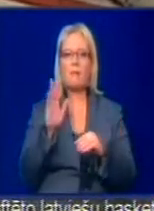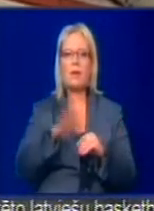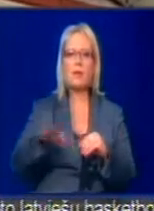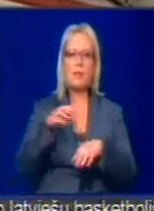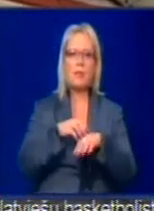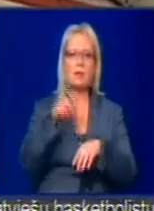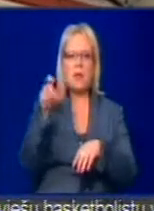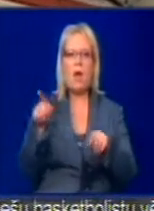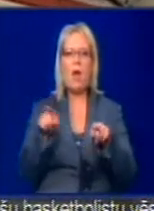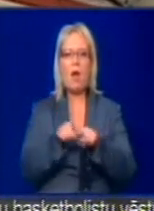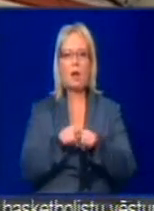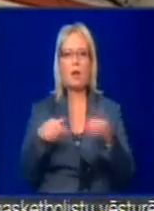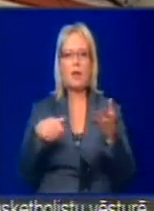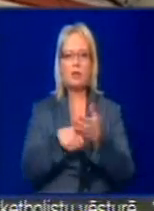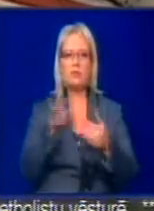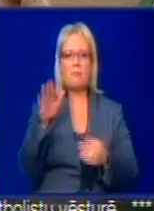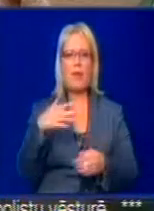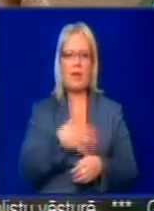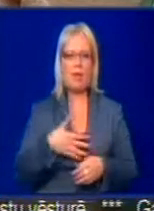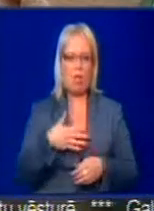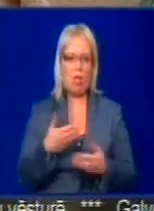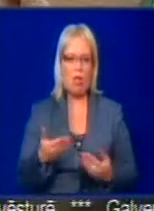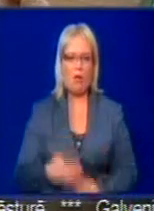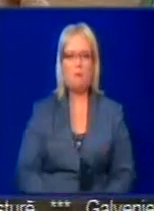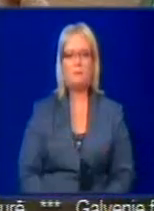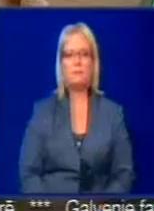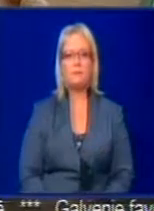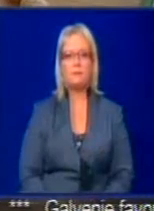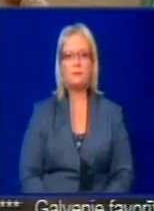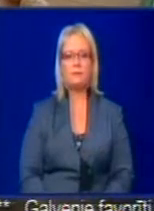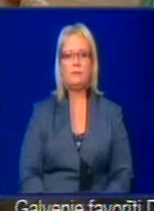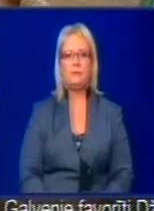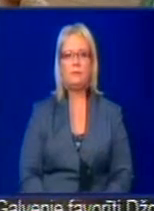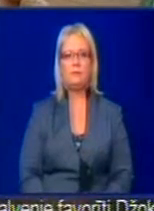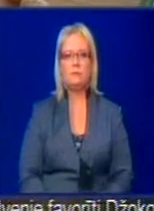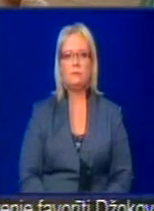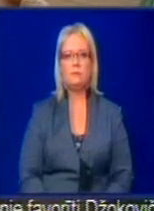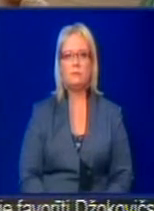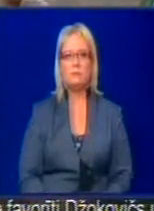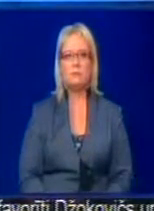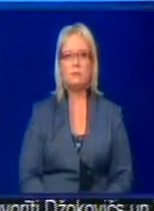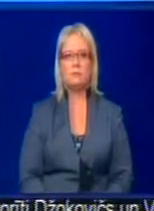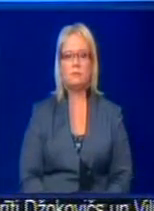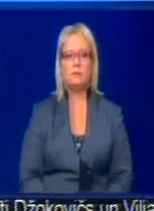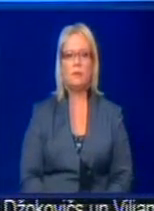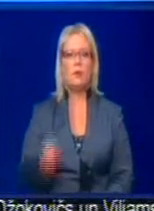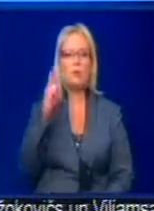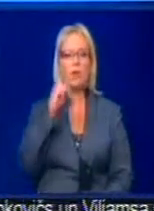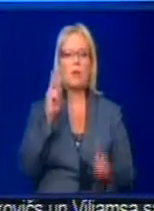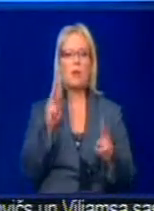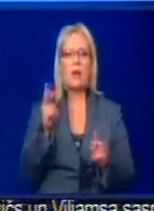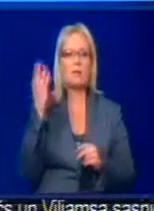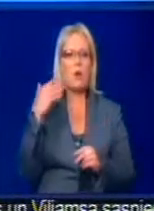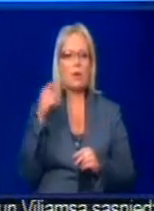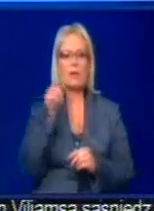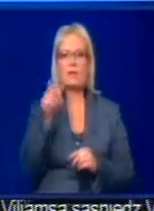ģimenes ārsta, ne arī reģistrējušās pie ginekologa. Sandra Leitāne, Andris Pāns, TV Spektrs. Uzzināt,